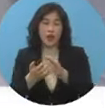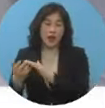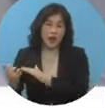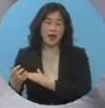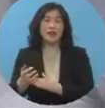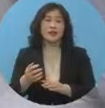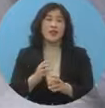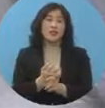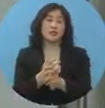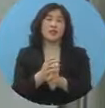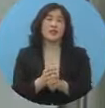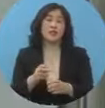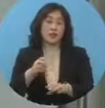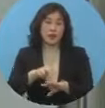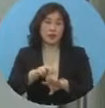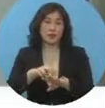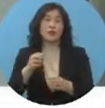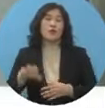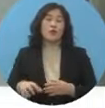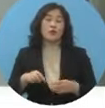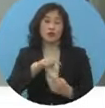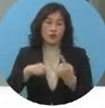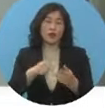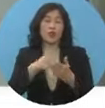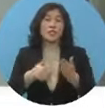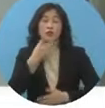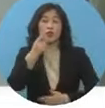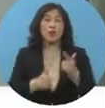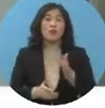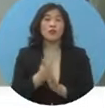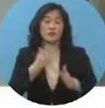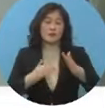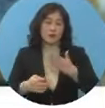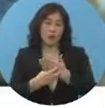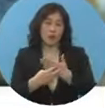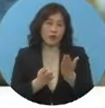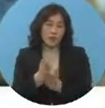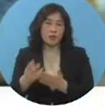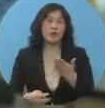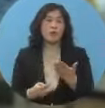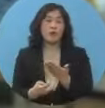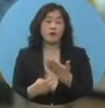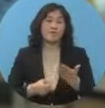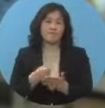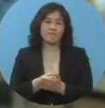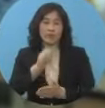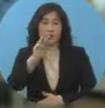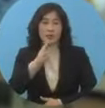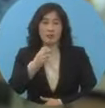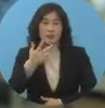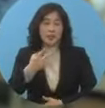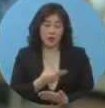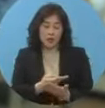진료소 도 운영 합니다 강진 순천 목포시 우려 원을 전담 병원 으로 지정하고 3 137개 병상에